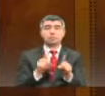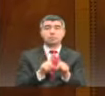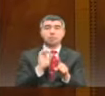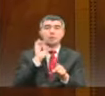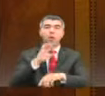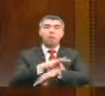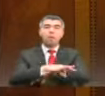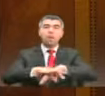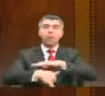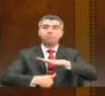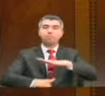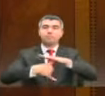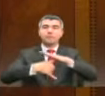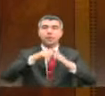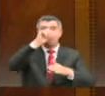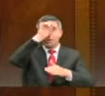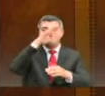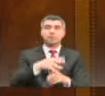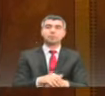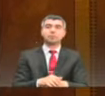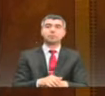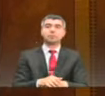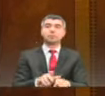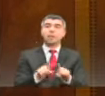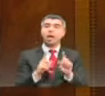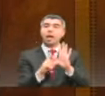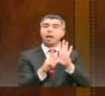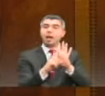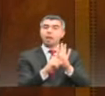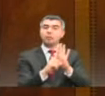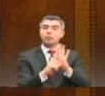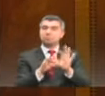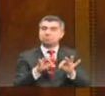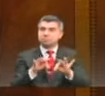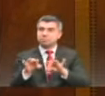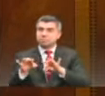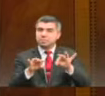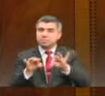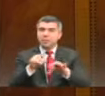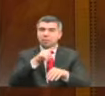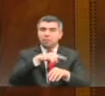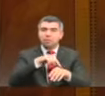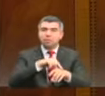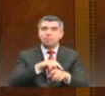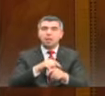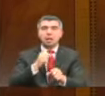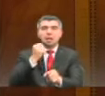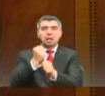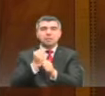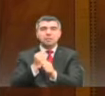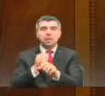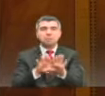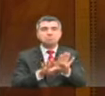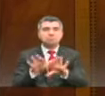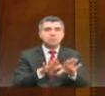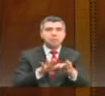الشريف للفوسفات، وضع إطار قانوني وإداري وتنظيمي لتشجيع الاستثمار في